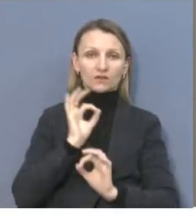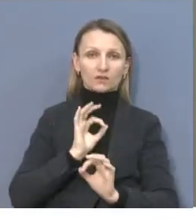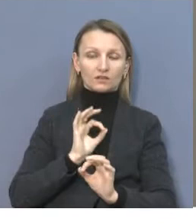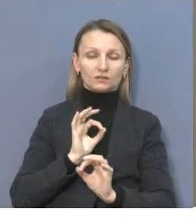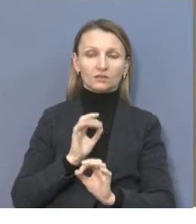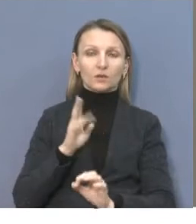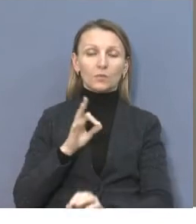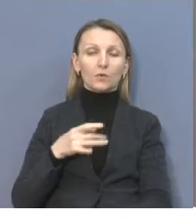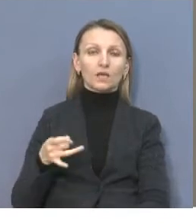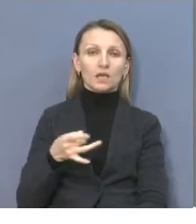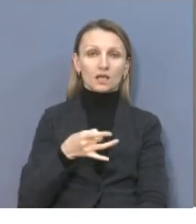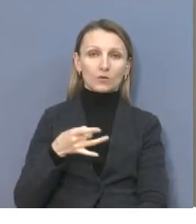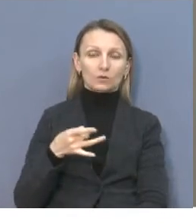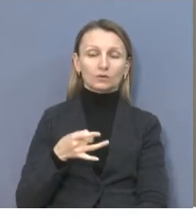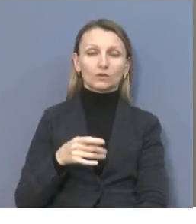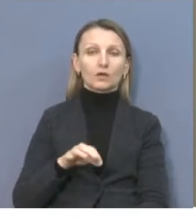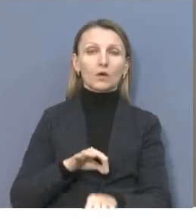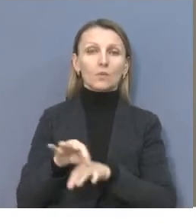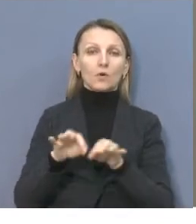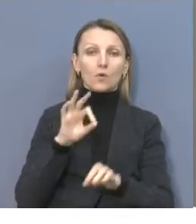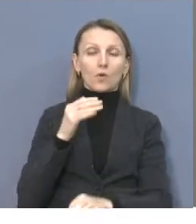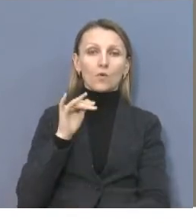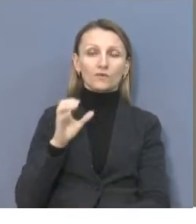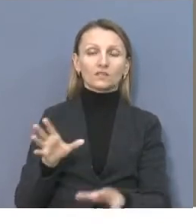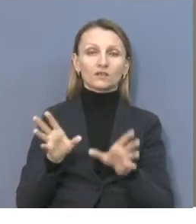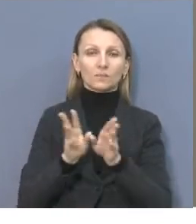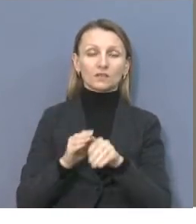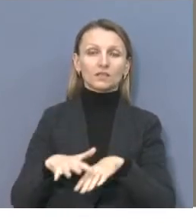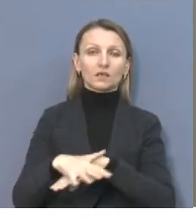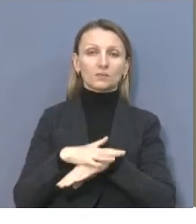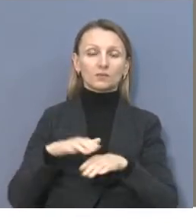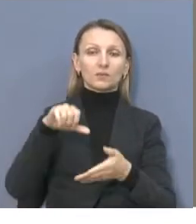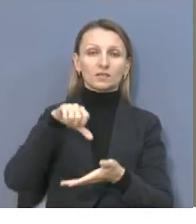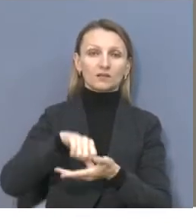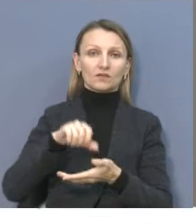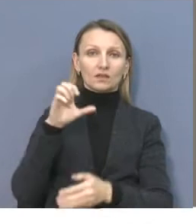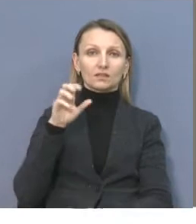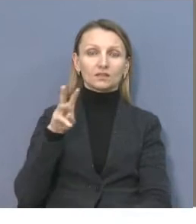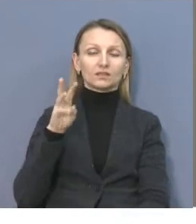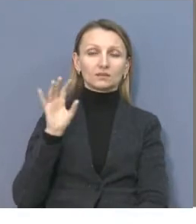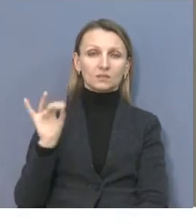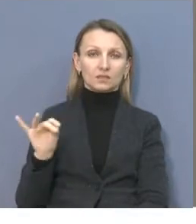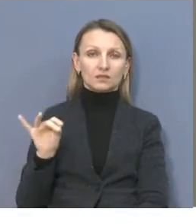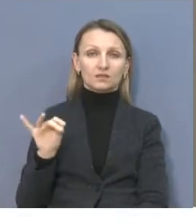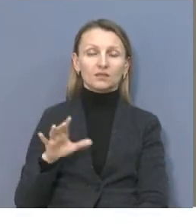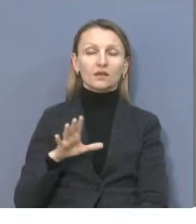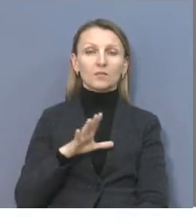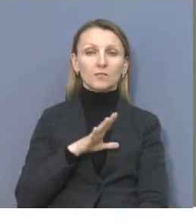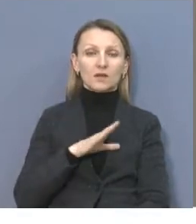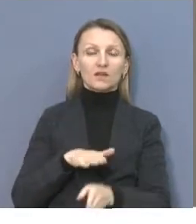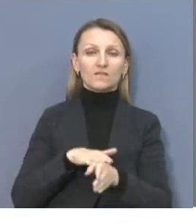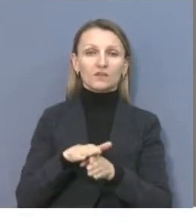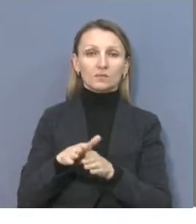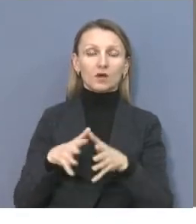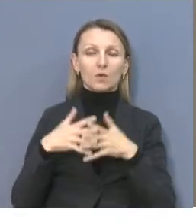регионе вам как чего проектному всем совместно с общественностью с представителями средств массовой информации были осуществлены